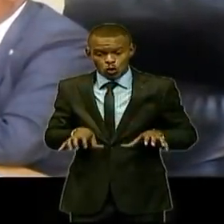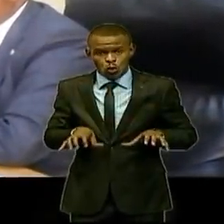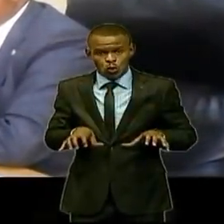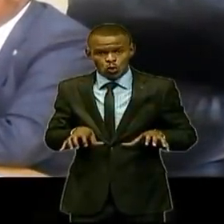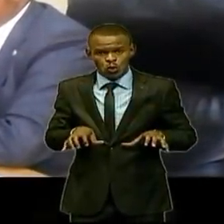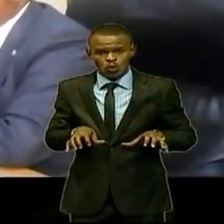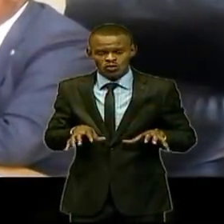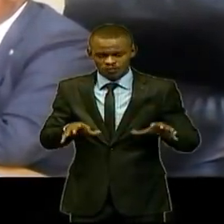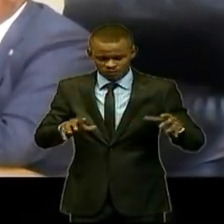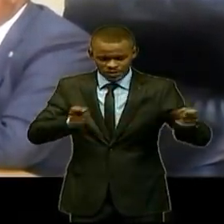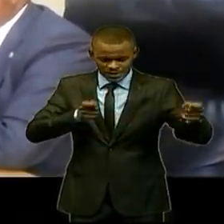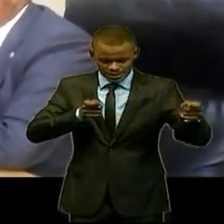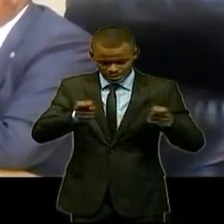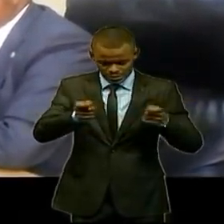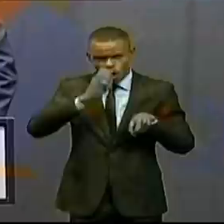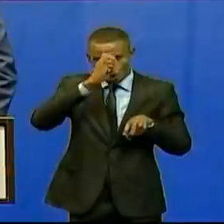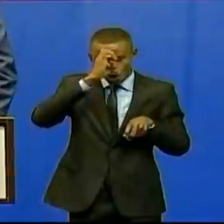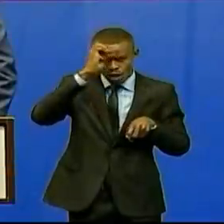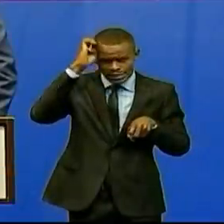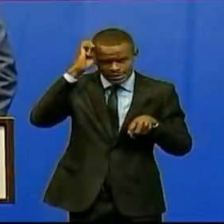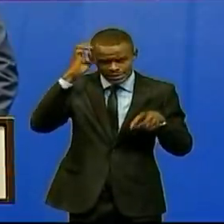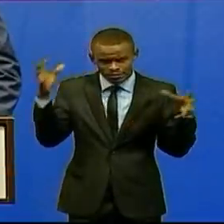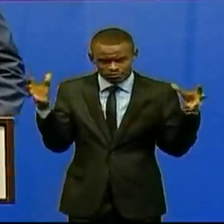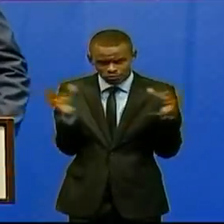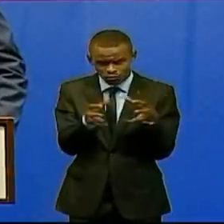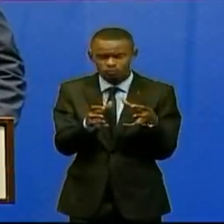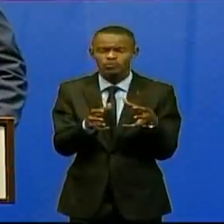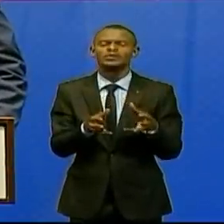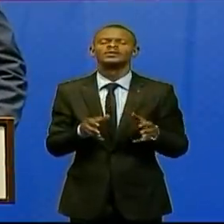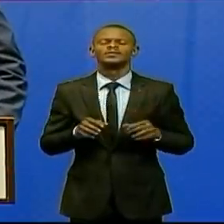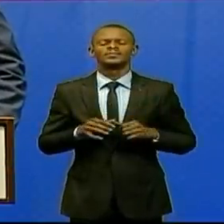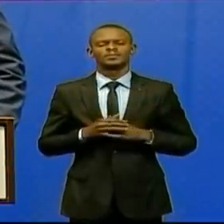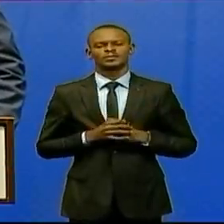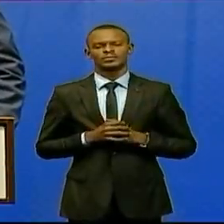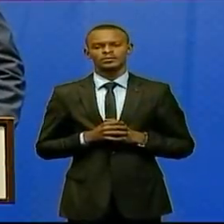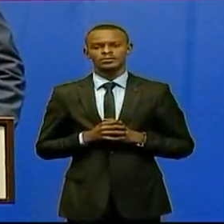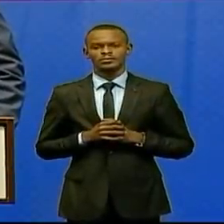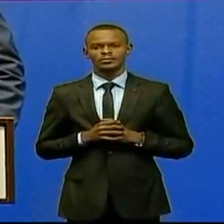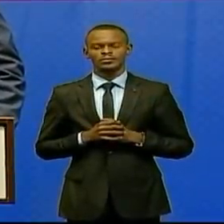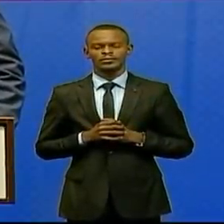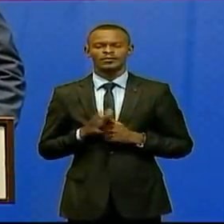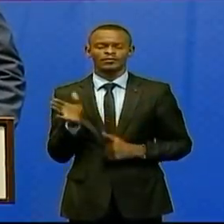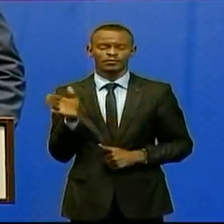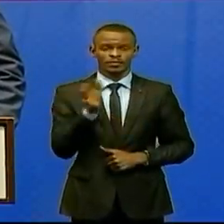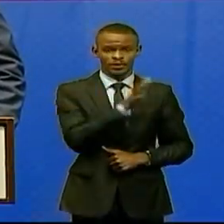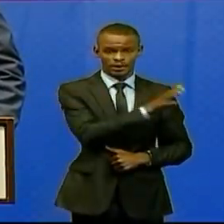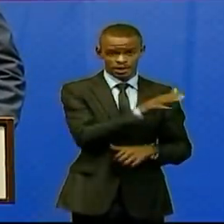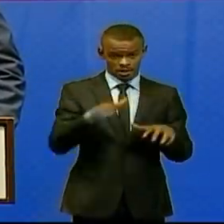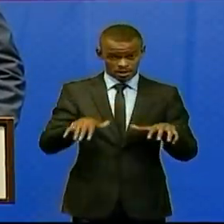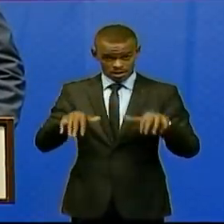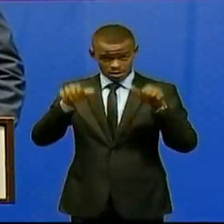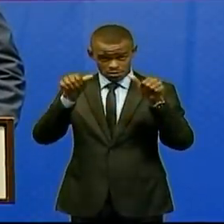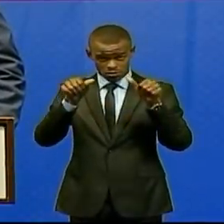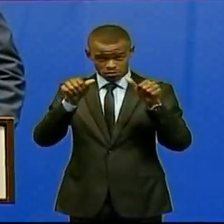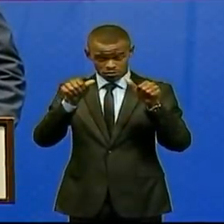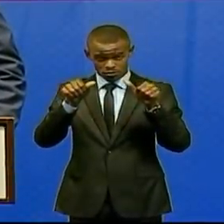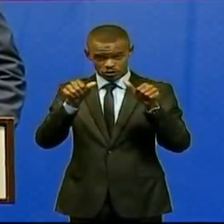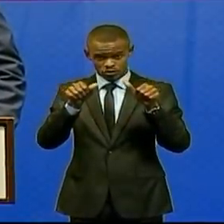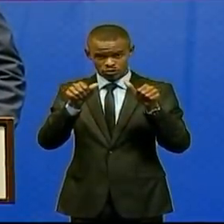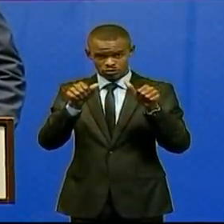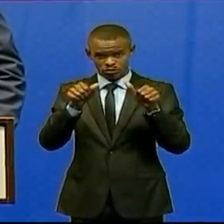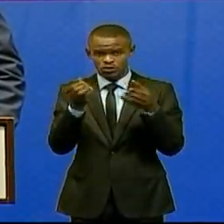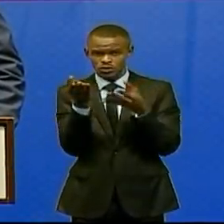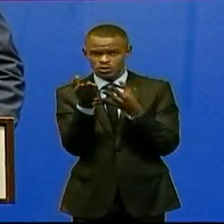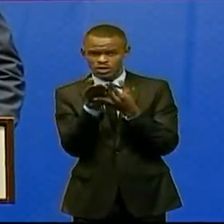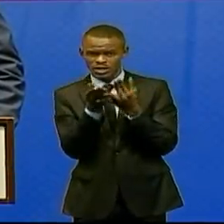pilotée actuellement par l'Ouganda. Approbation d'un relevé de décision du Conseil des ministres. Le Conseil des ministres